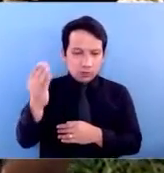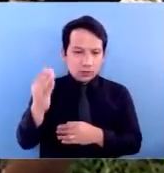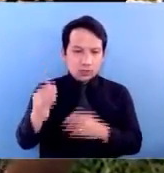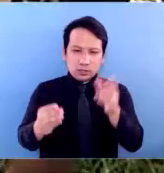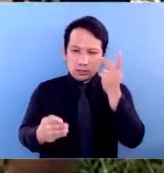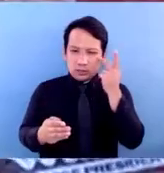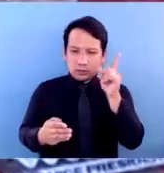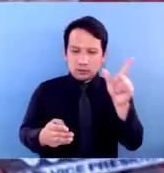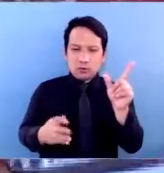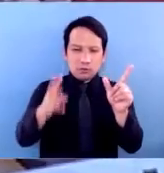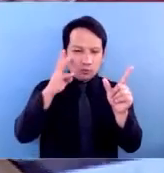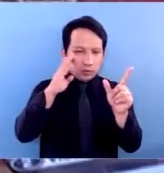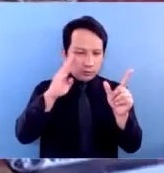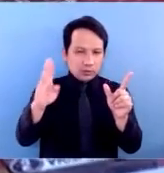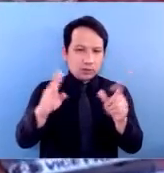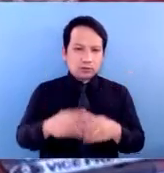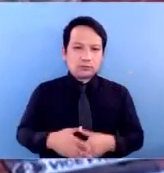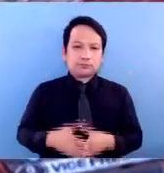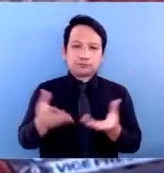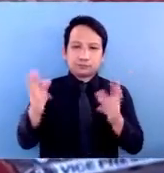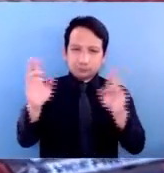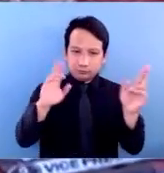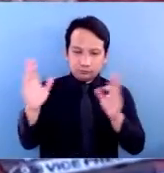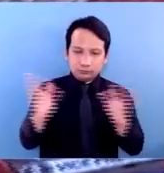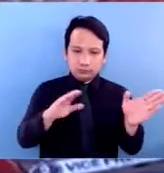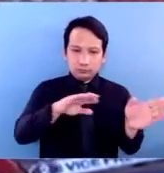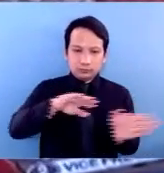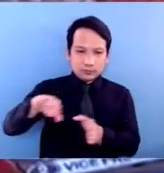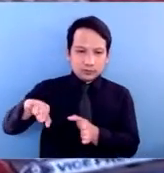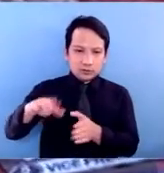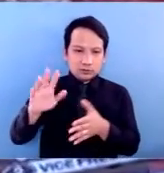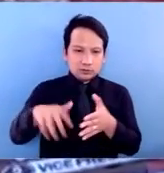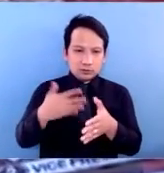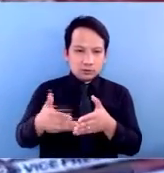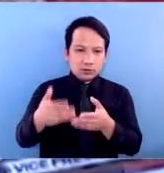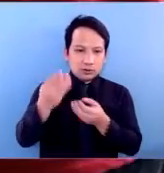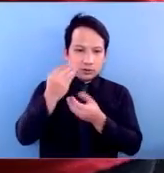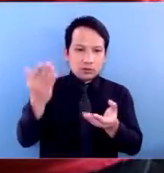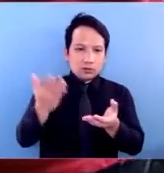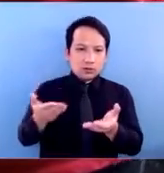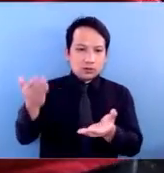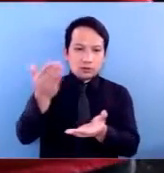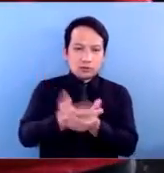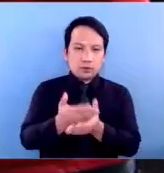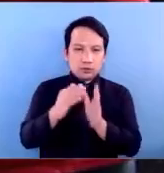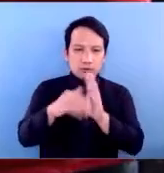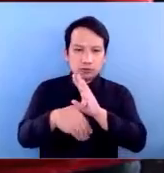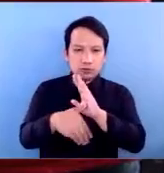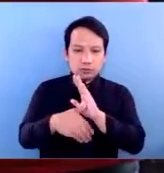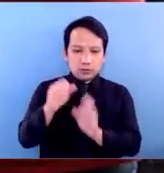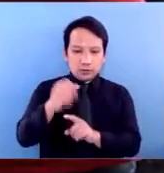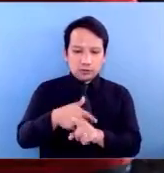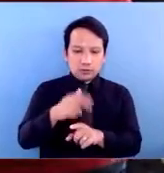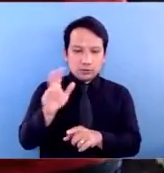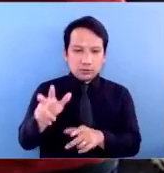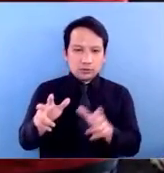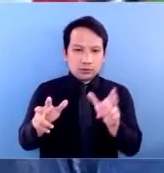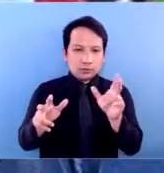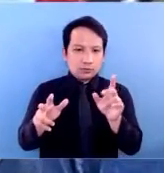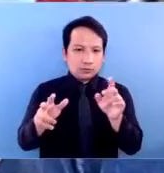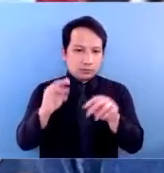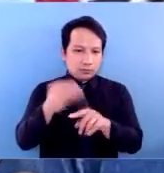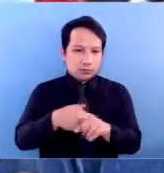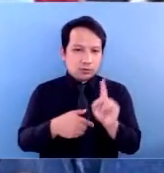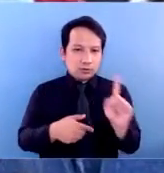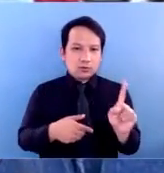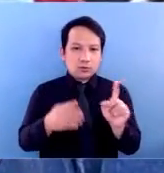Walden Bello. Handa raw silang santabi ang anumang schedule para makadalo sa COMELEC debate sa April 30 at May 1. Kailangan yun eh.